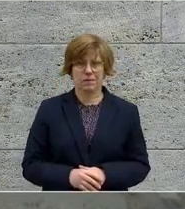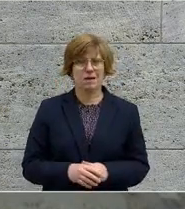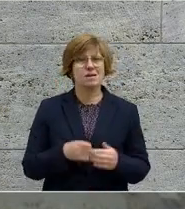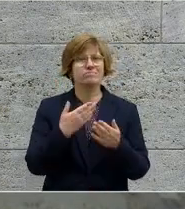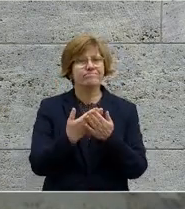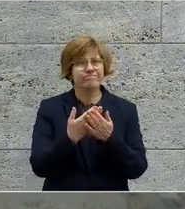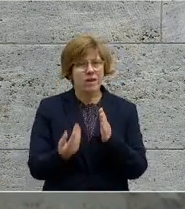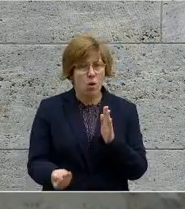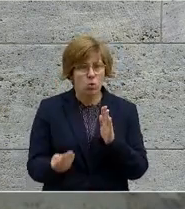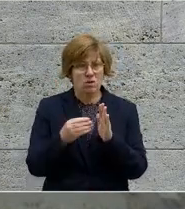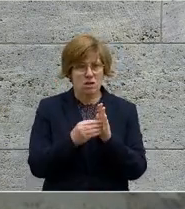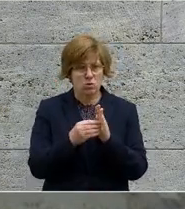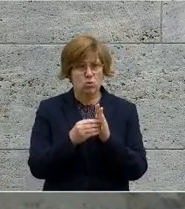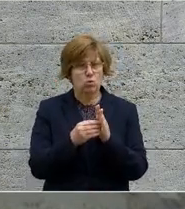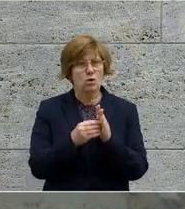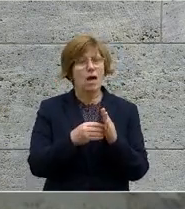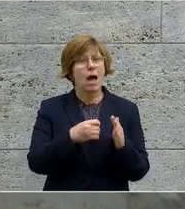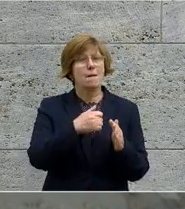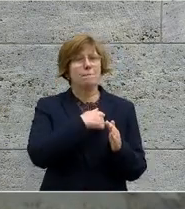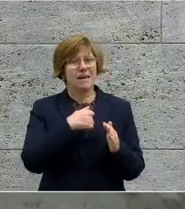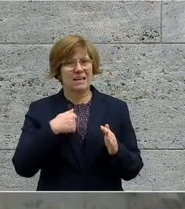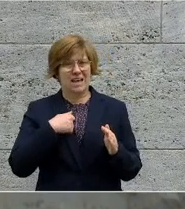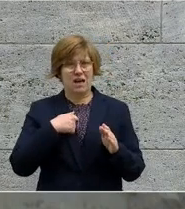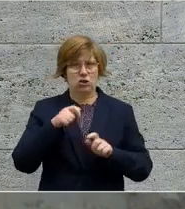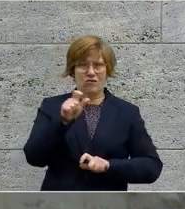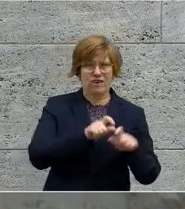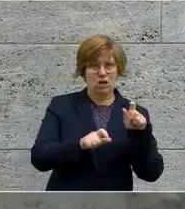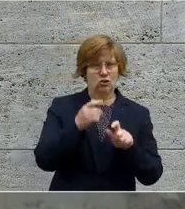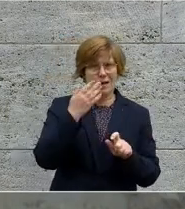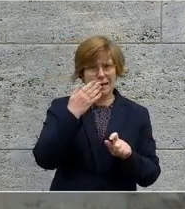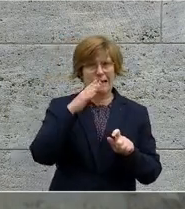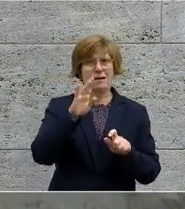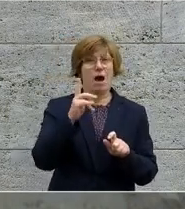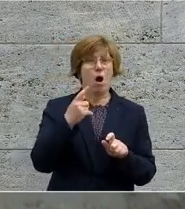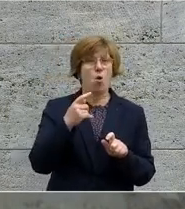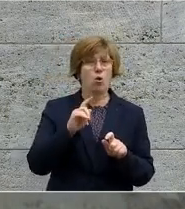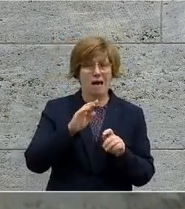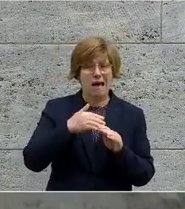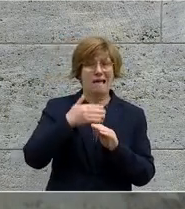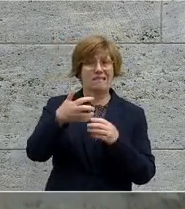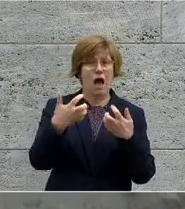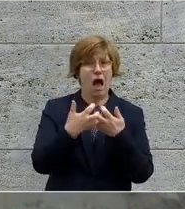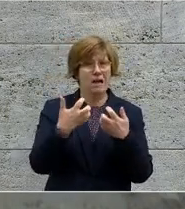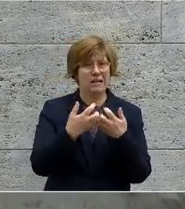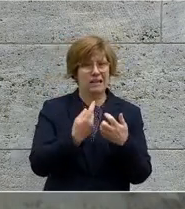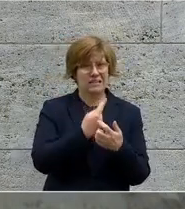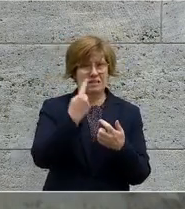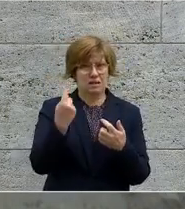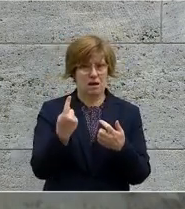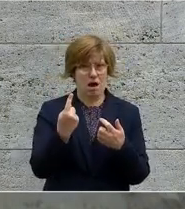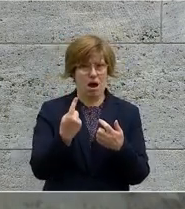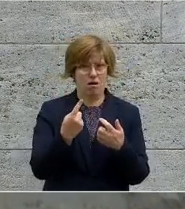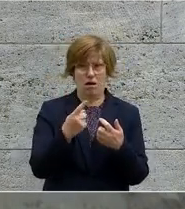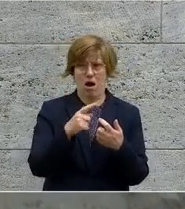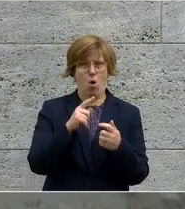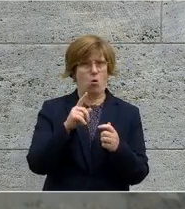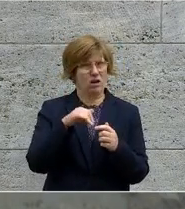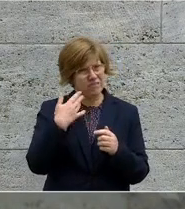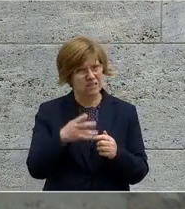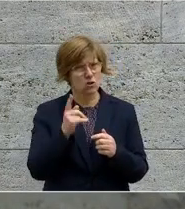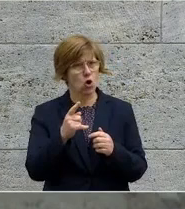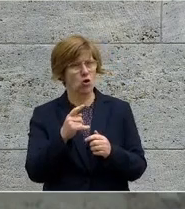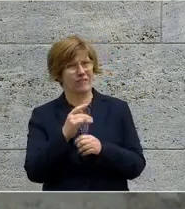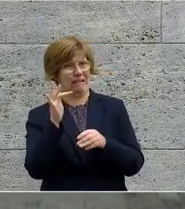Und dabei ist der militärische Widerstand gegen Adolf Hitler auch noch in den ersten Nachkriegsjahren keineswegs unumstritten